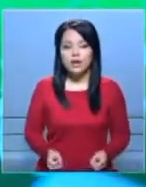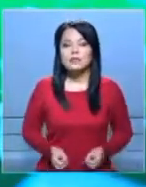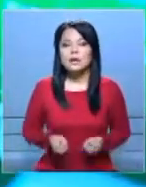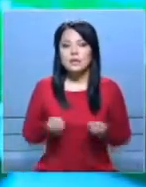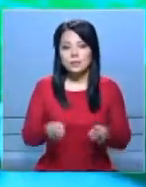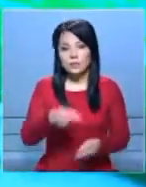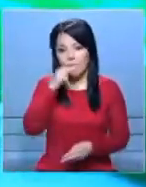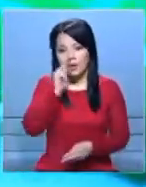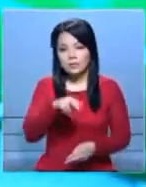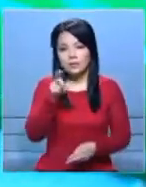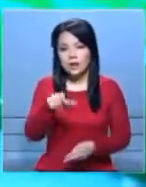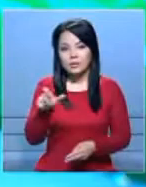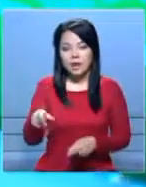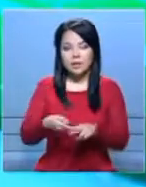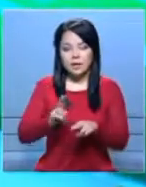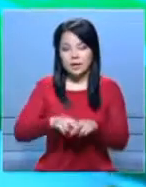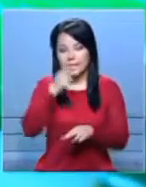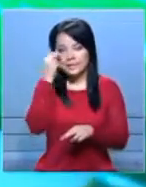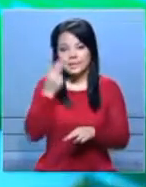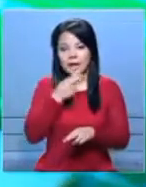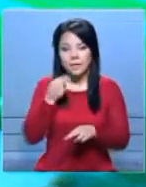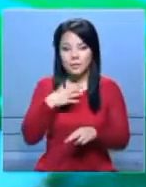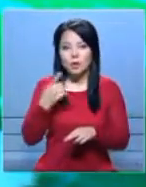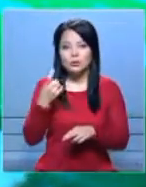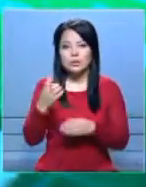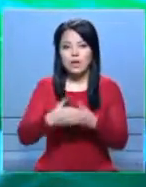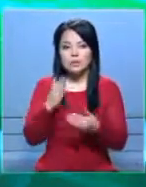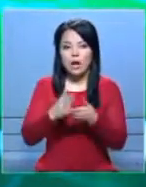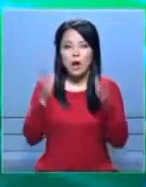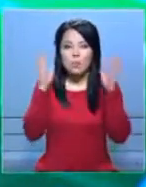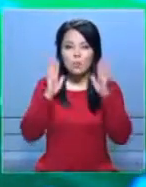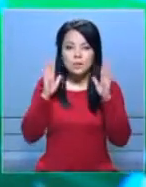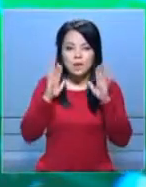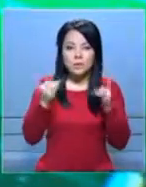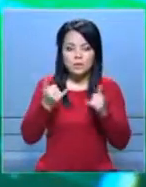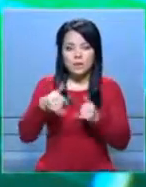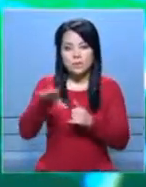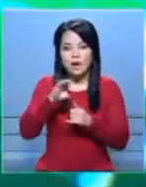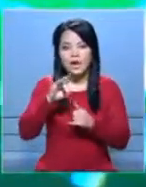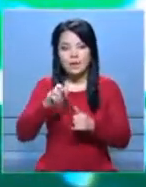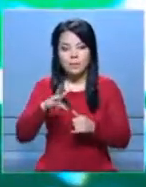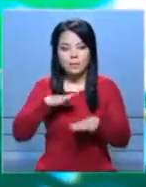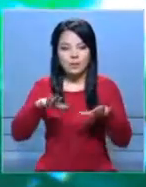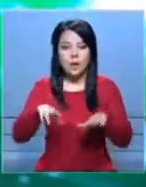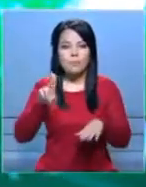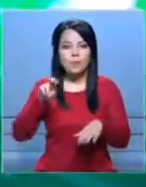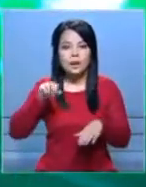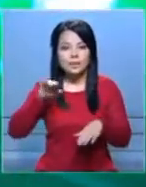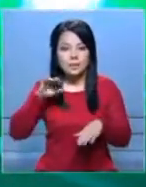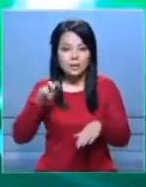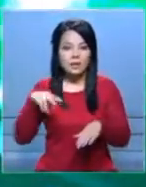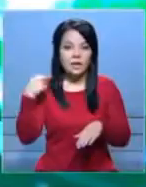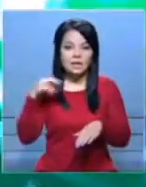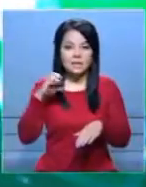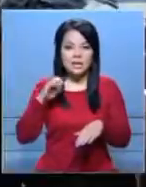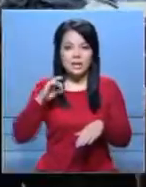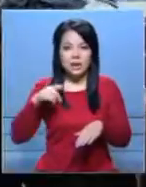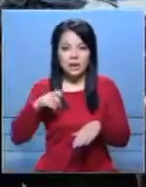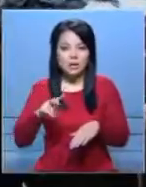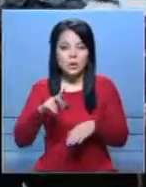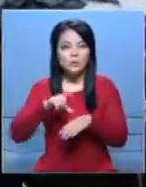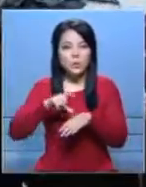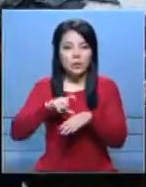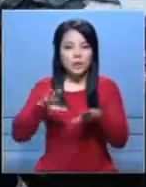Терроризмді айыптаған Италияның жүздеген мұсылманы Римдегі қасиетті апостол алаңына жиналды. Марокко, Пәкістан, Түркия, Сенегал сияқты елдерден